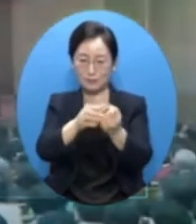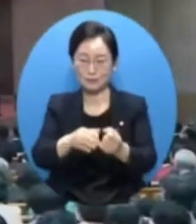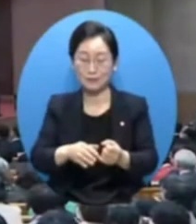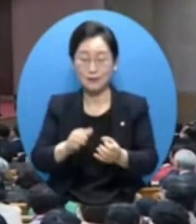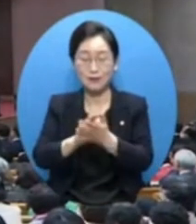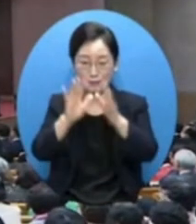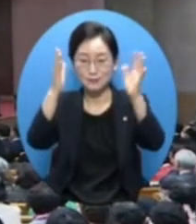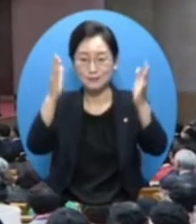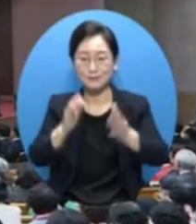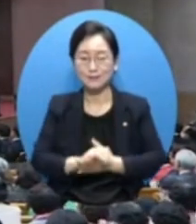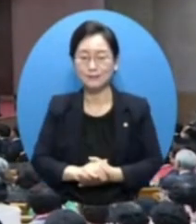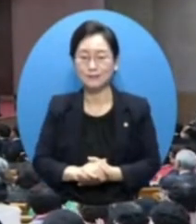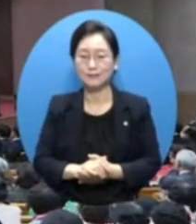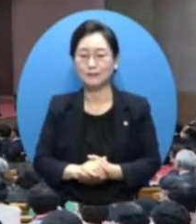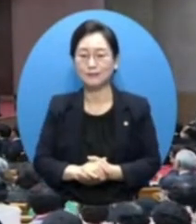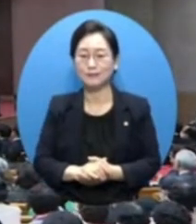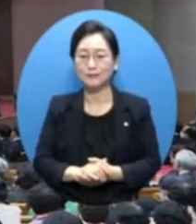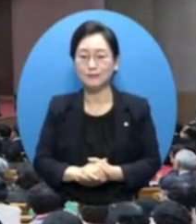할렐루야.